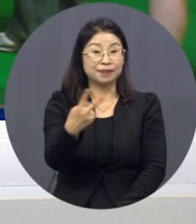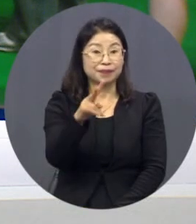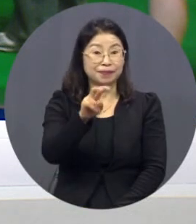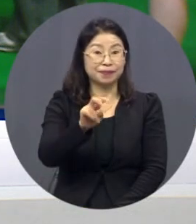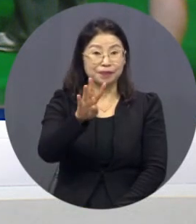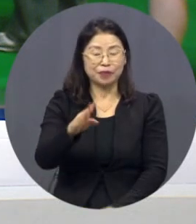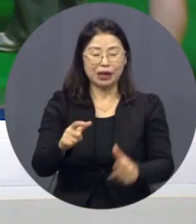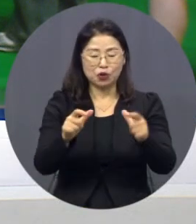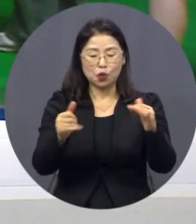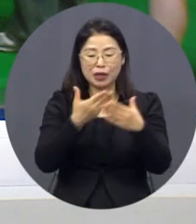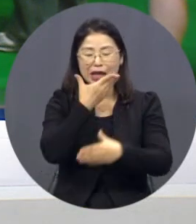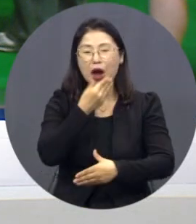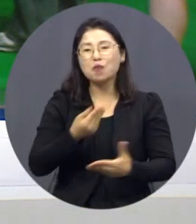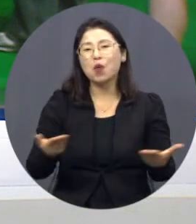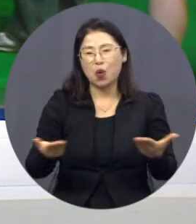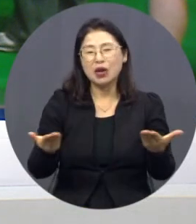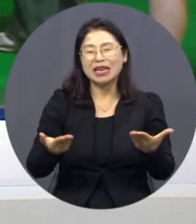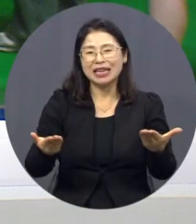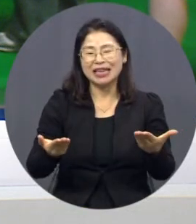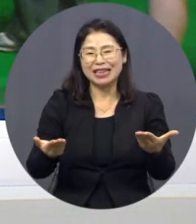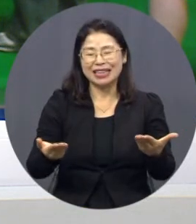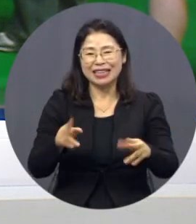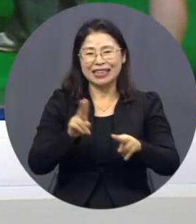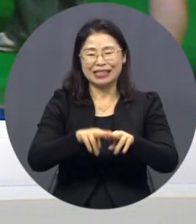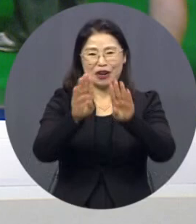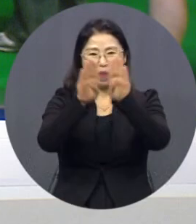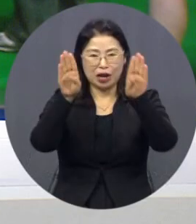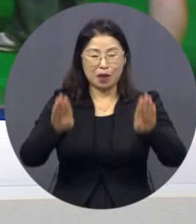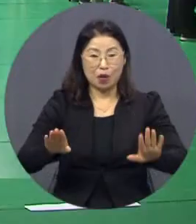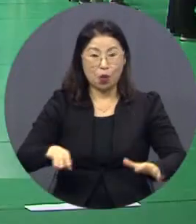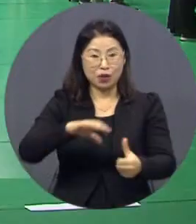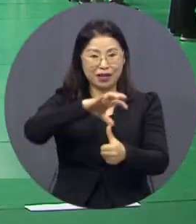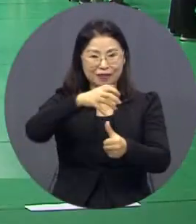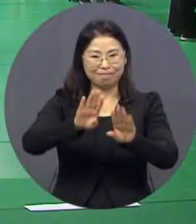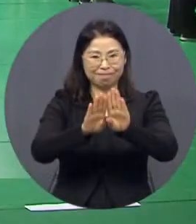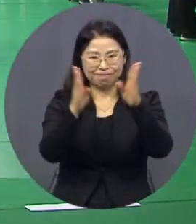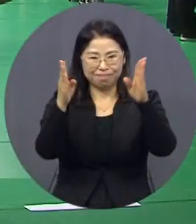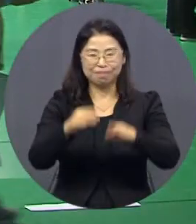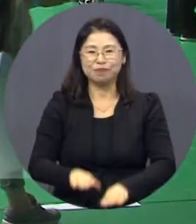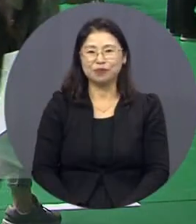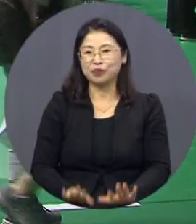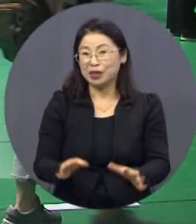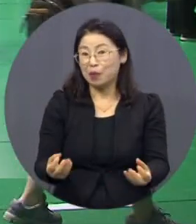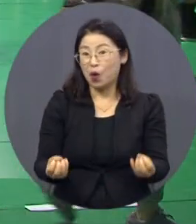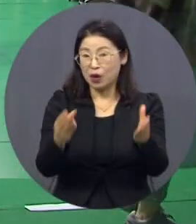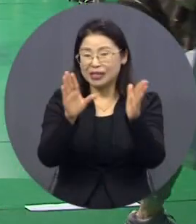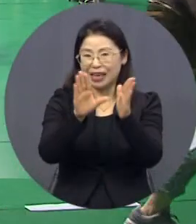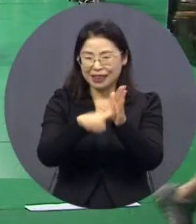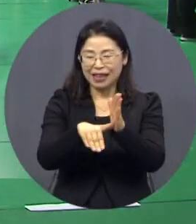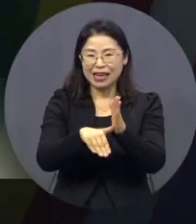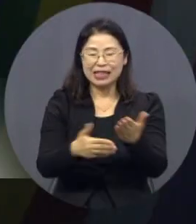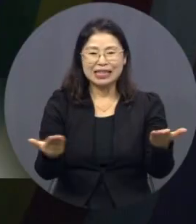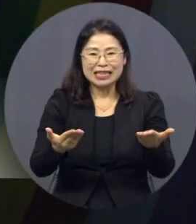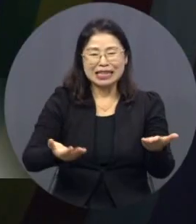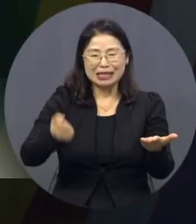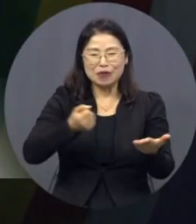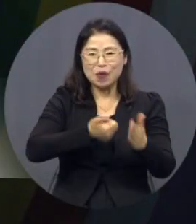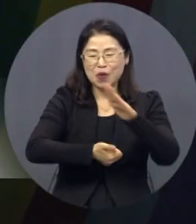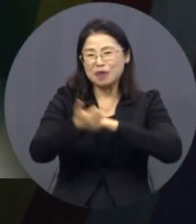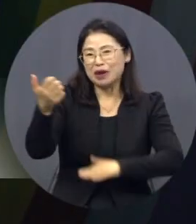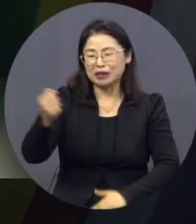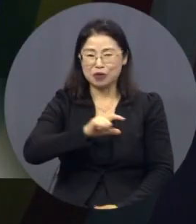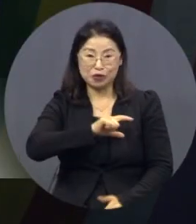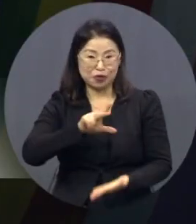2024 도민 행복 일자리 박람회가 오늘 제주 한라체육관에서 열렸습니다. 이번 박람회는 일 잡고 희망